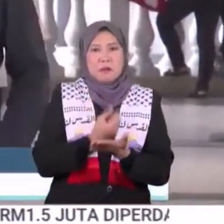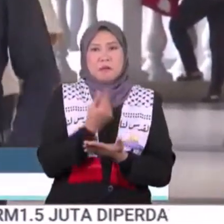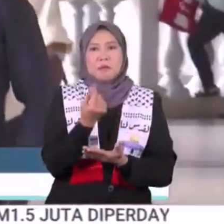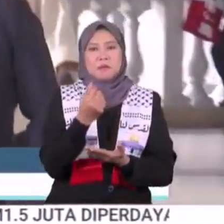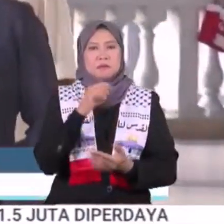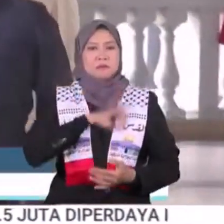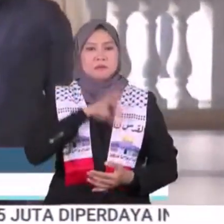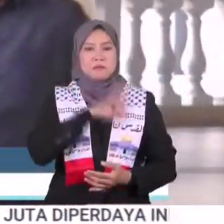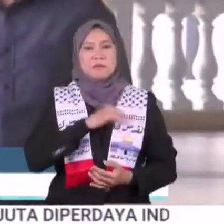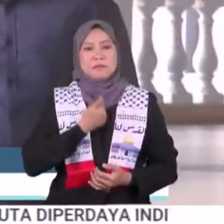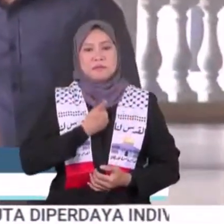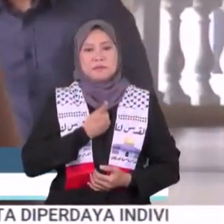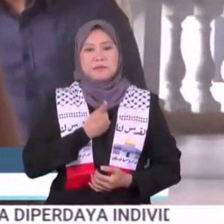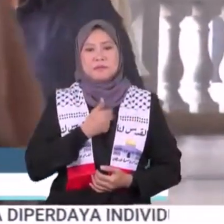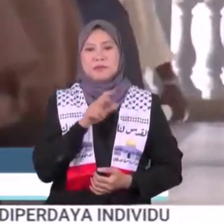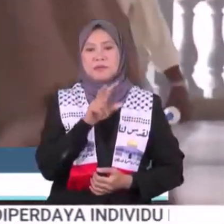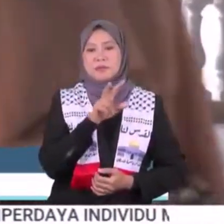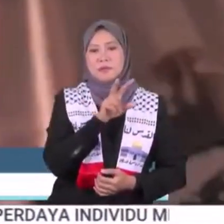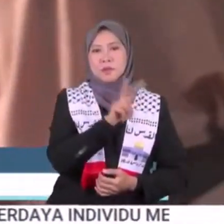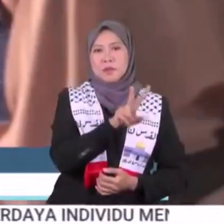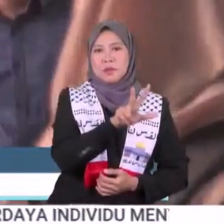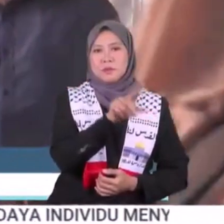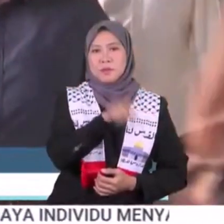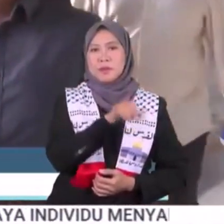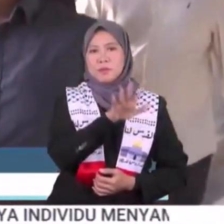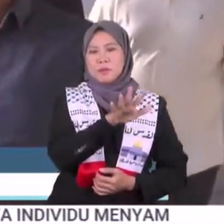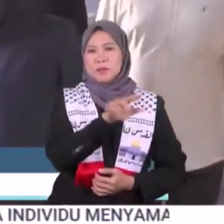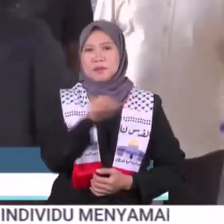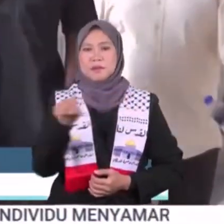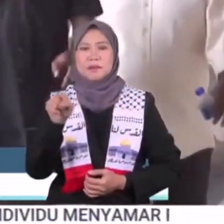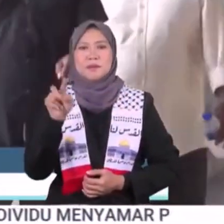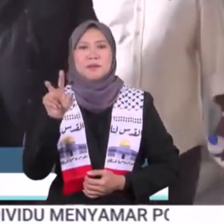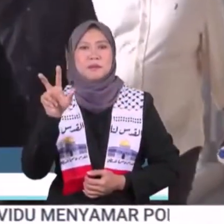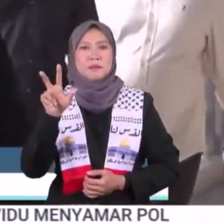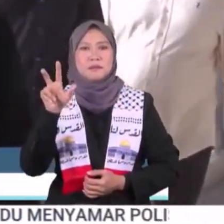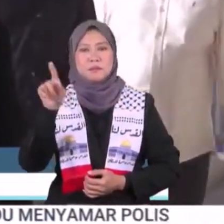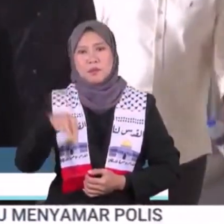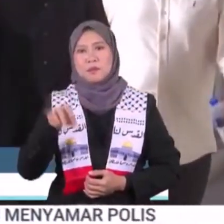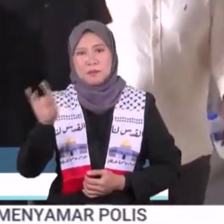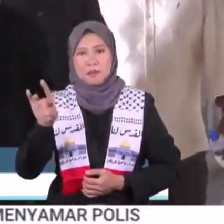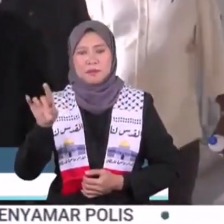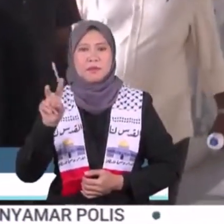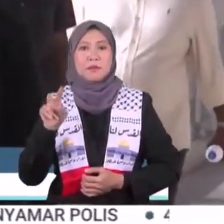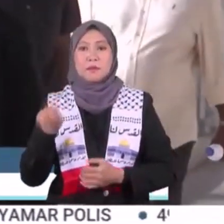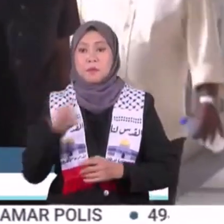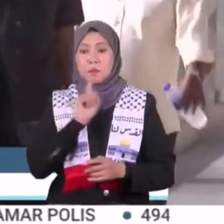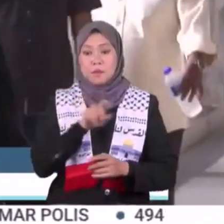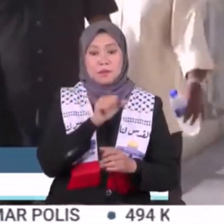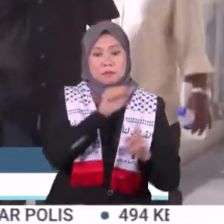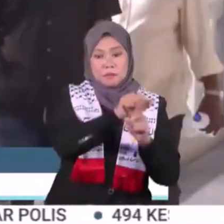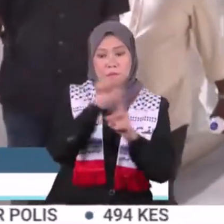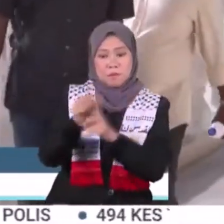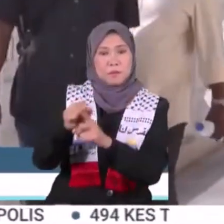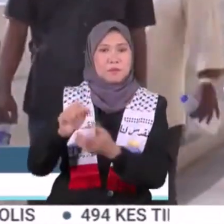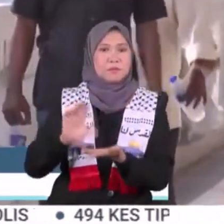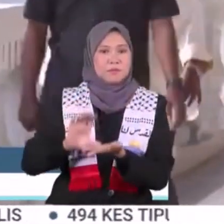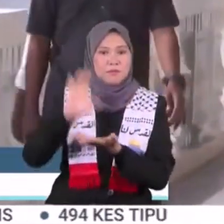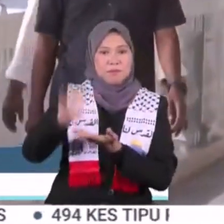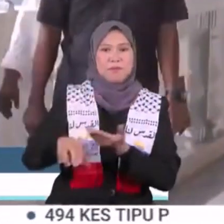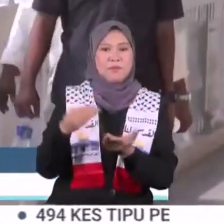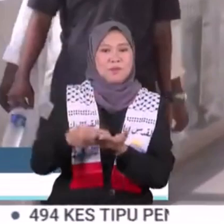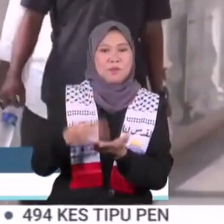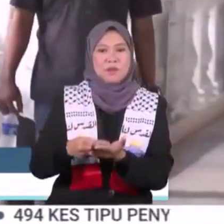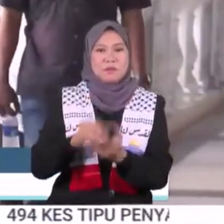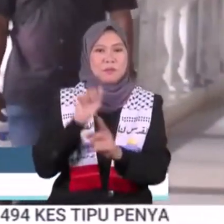sendiri pada 23 Mei hingga 3 ogos 2022 dia turut berdepan pertuduhan menipu individu melibat pelaburan mata Wang